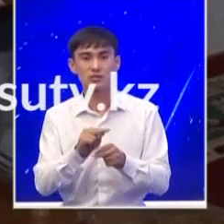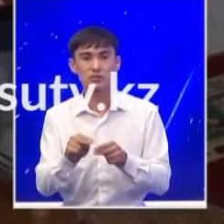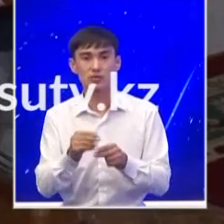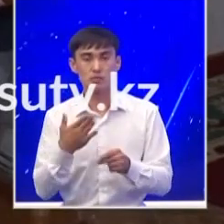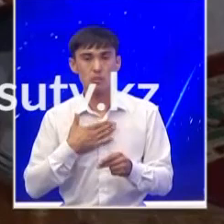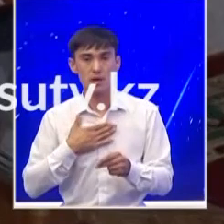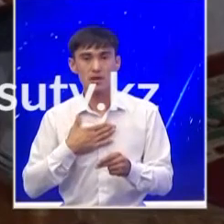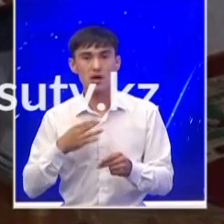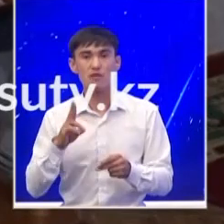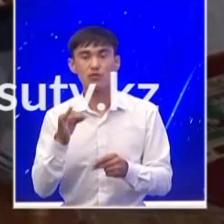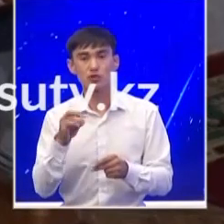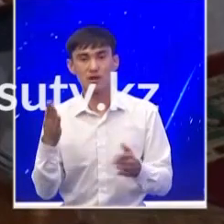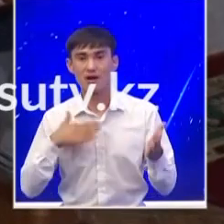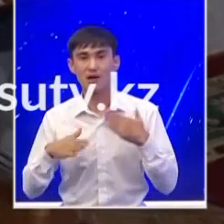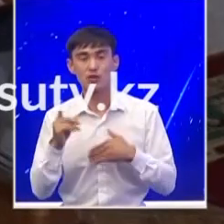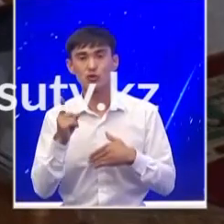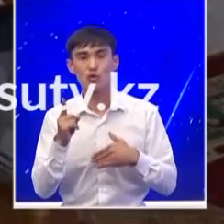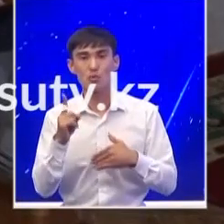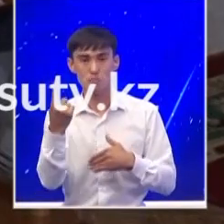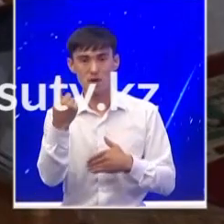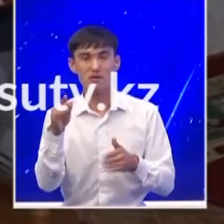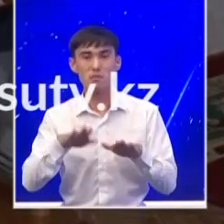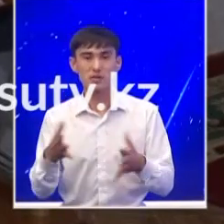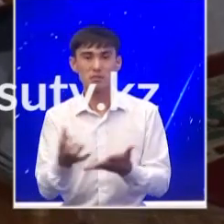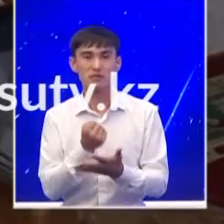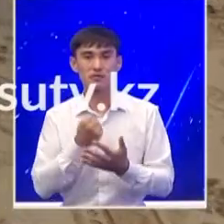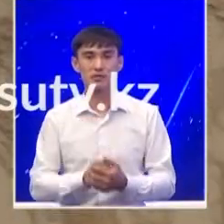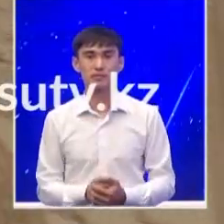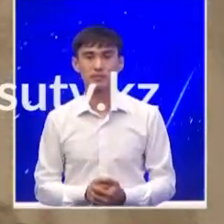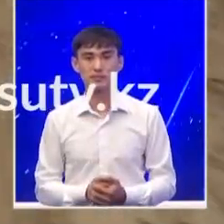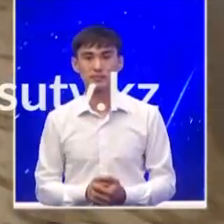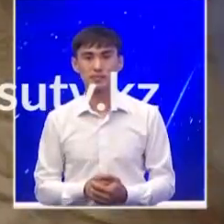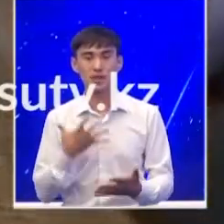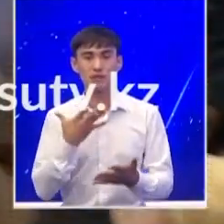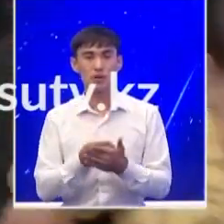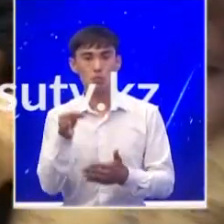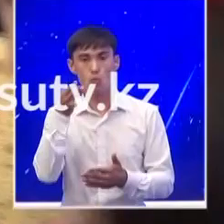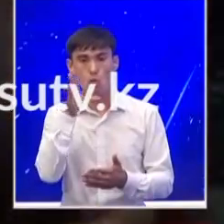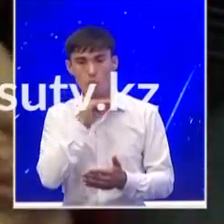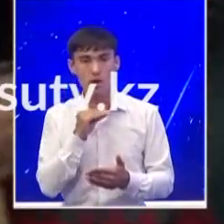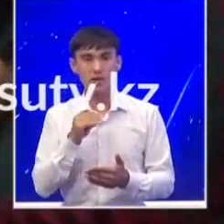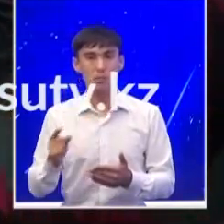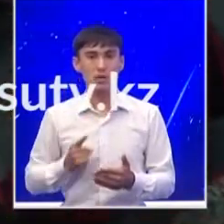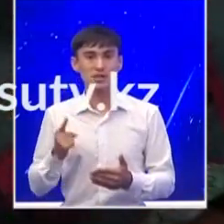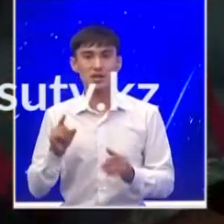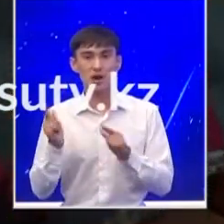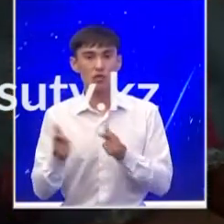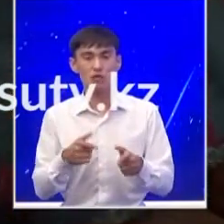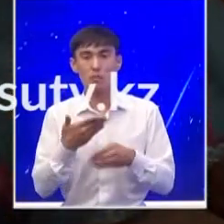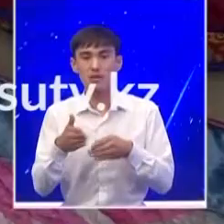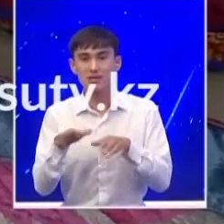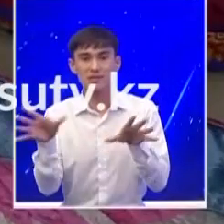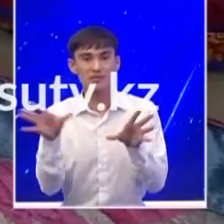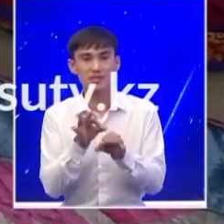моя внучка рада, что первое призовое место получила. Своим умением мастерица готова поделиться со всеми. Ведь